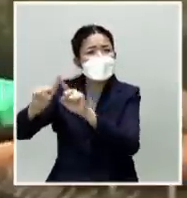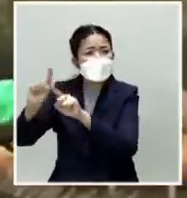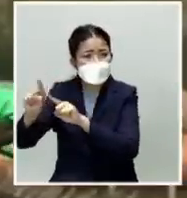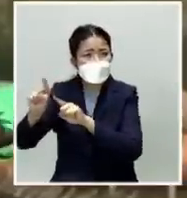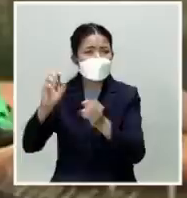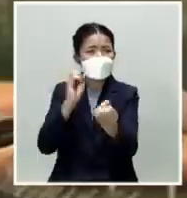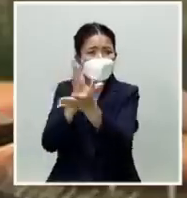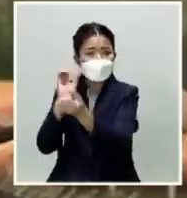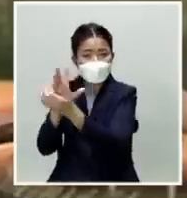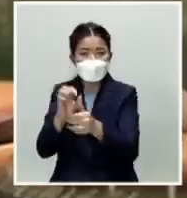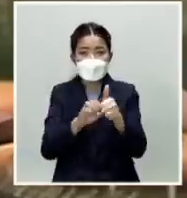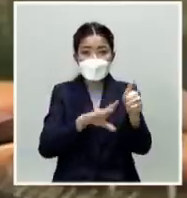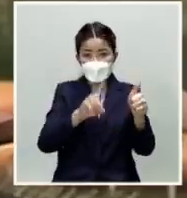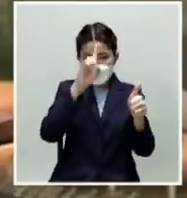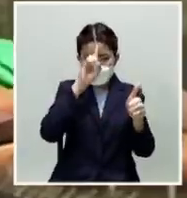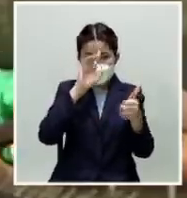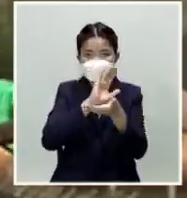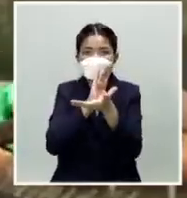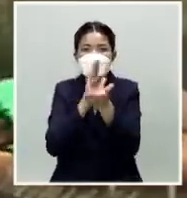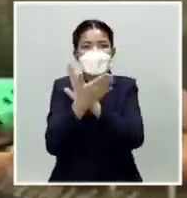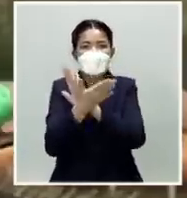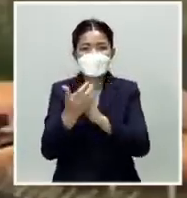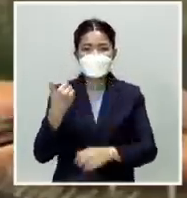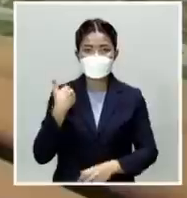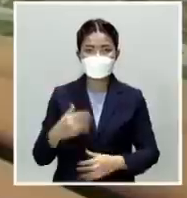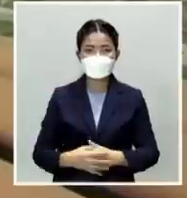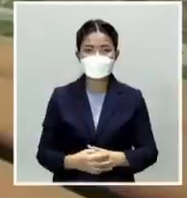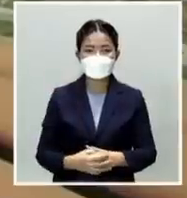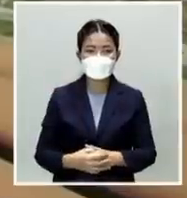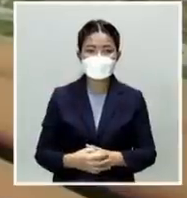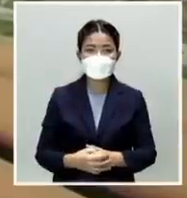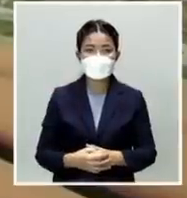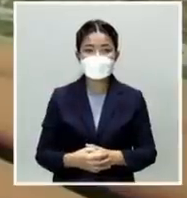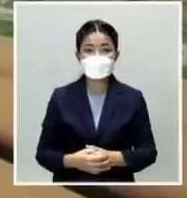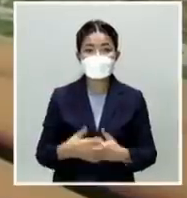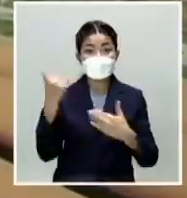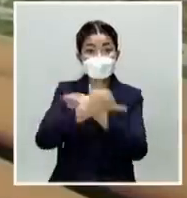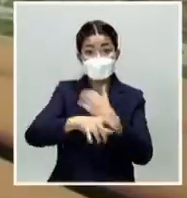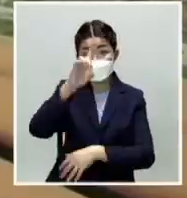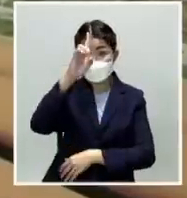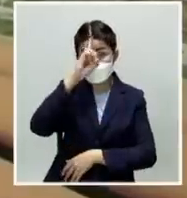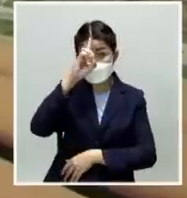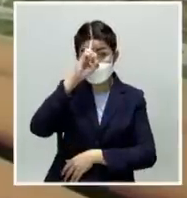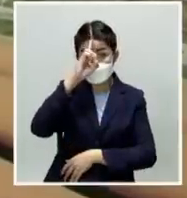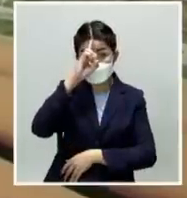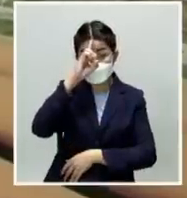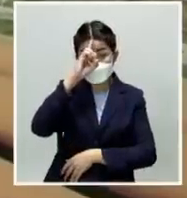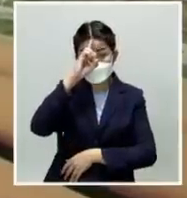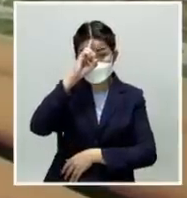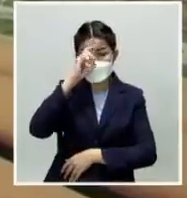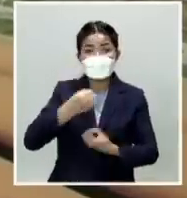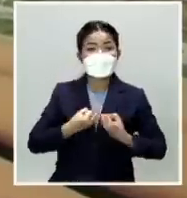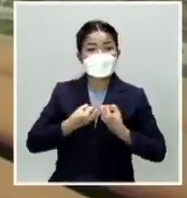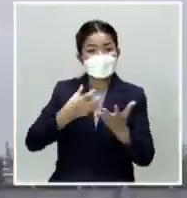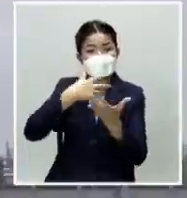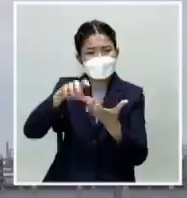ผู้นำเยอรมนีต้องเปลี่ยนไปค่ะล่าสุดนะคะทางเยอรมนีเองนะคะก็ออกมาแสดงท่าทีนะค